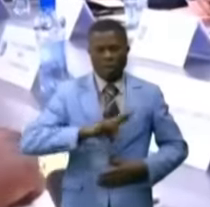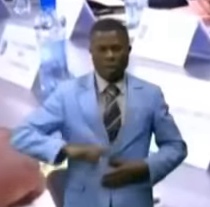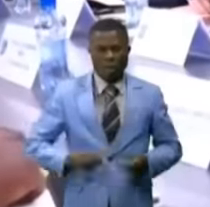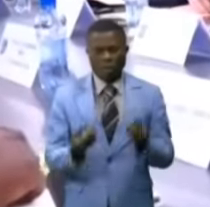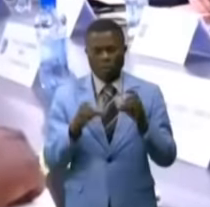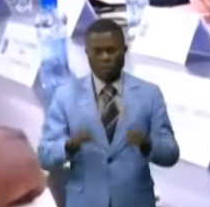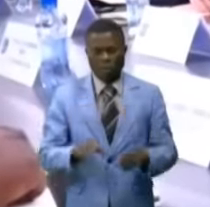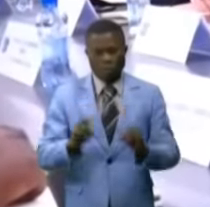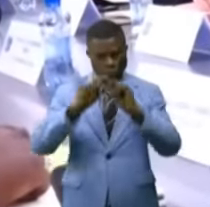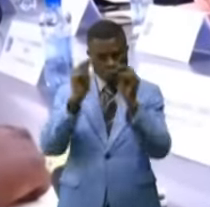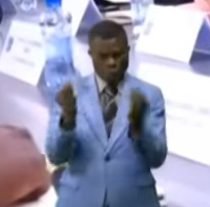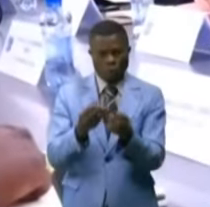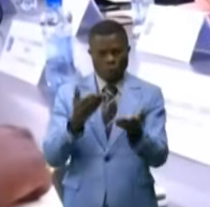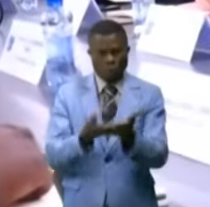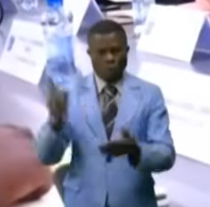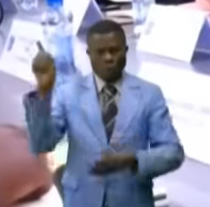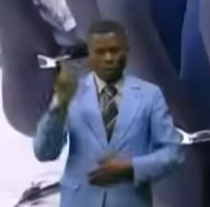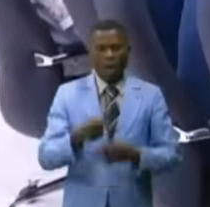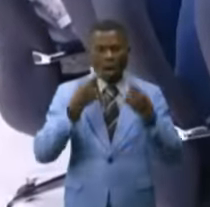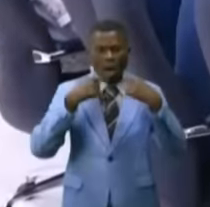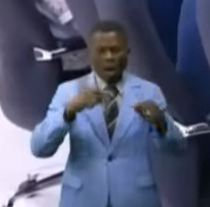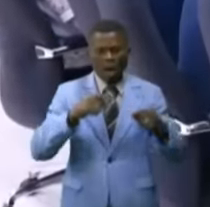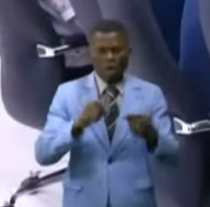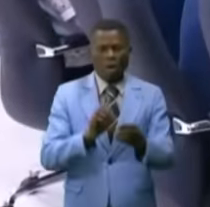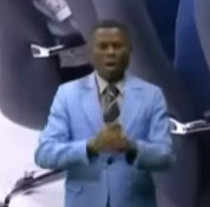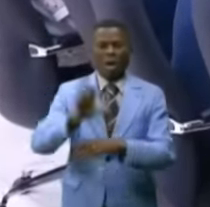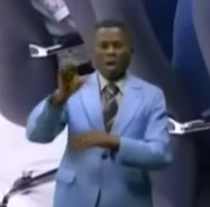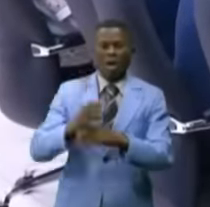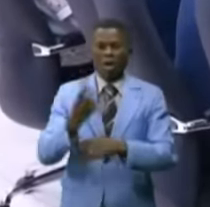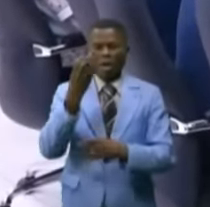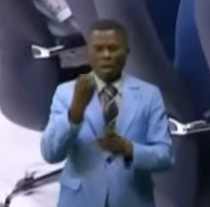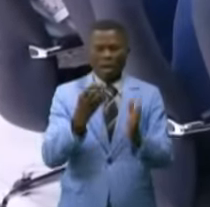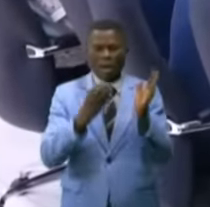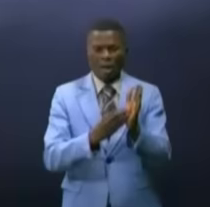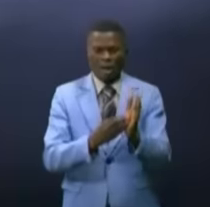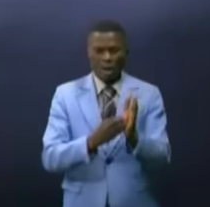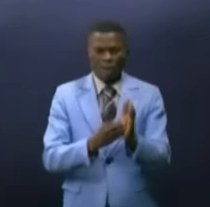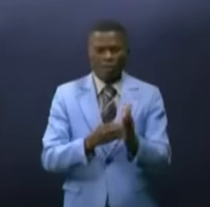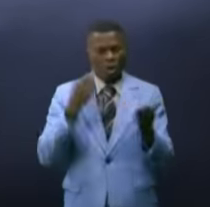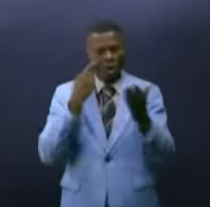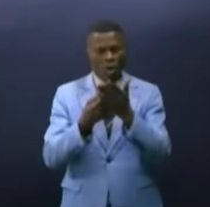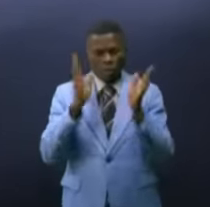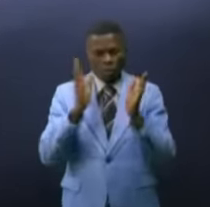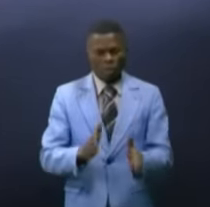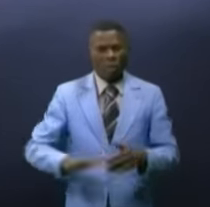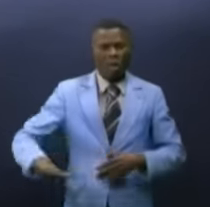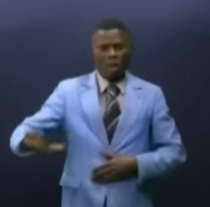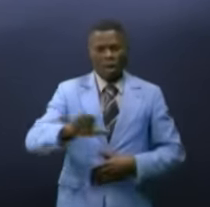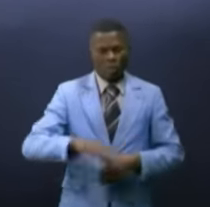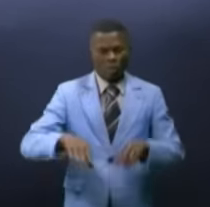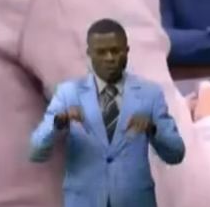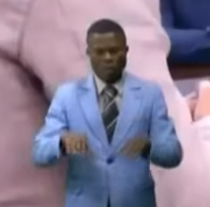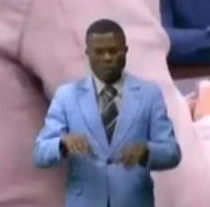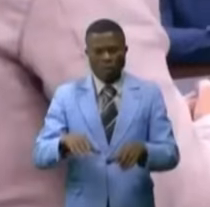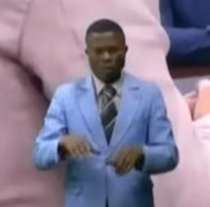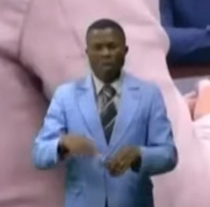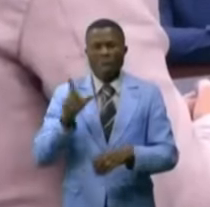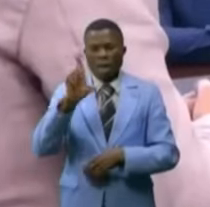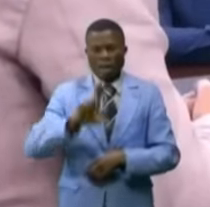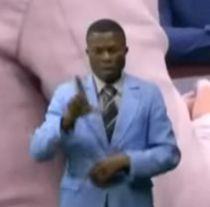Cette délégation est venue annoncer le déploiement de 49 observateurs sur le territoire national à partir de ce